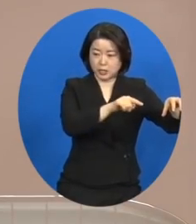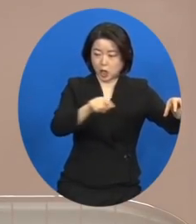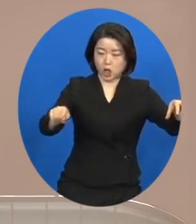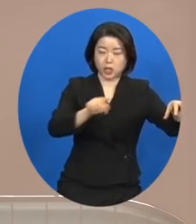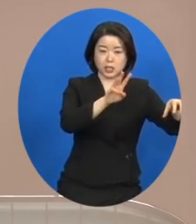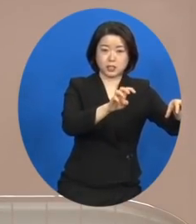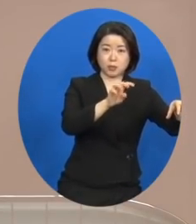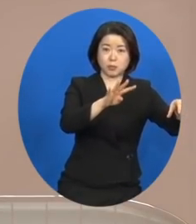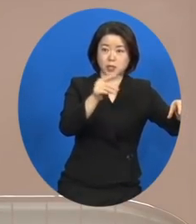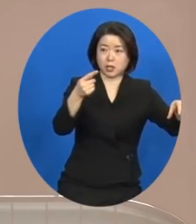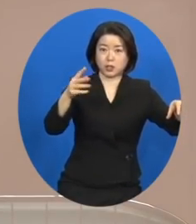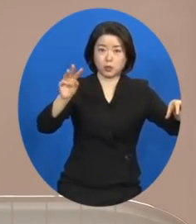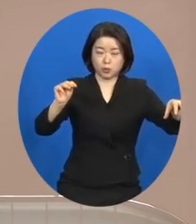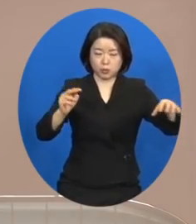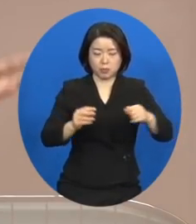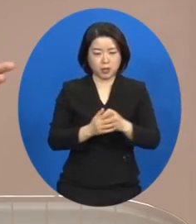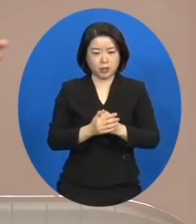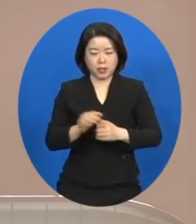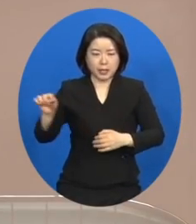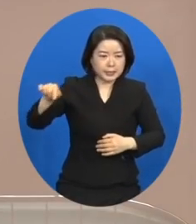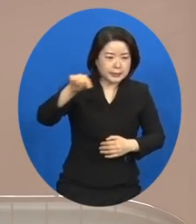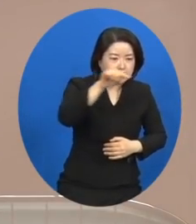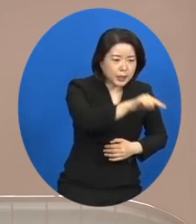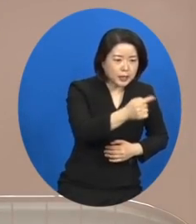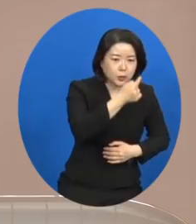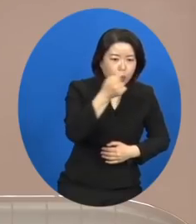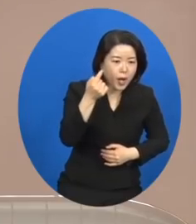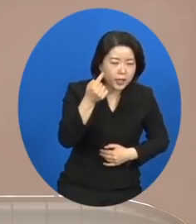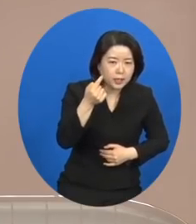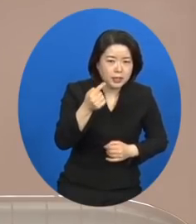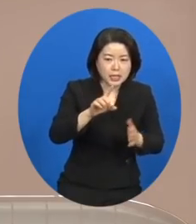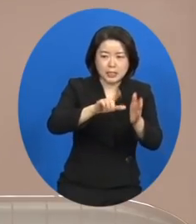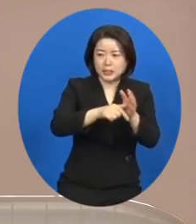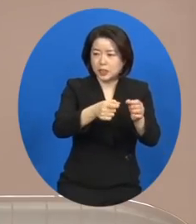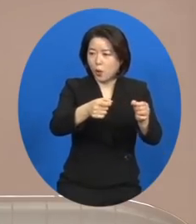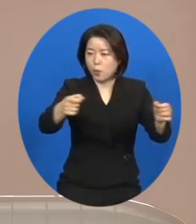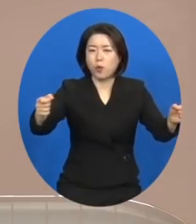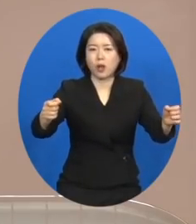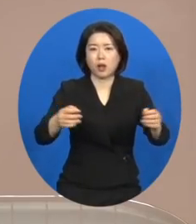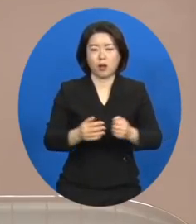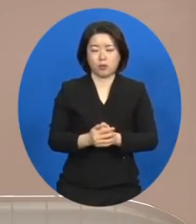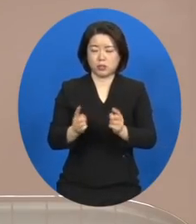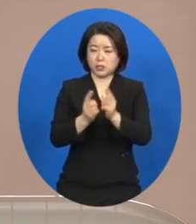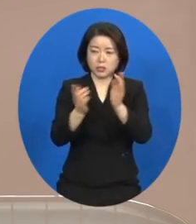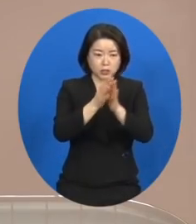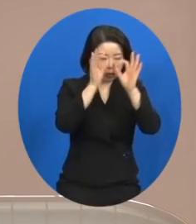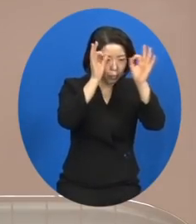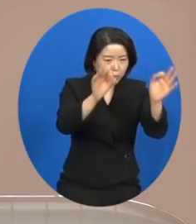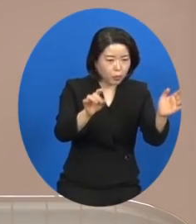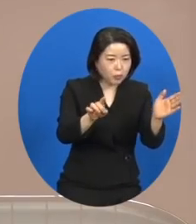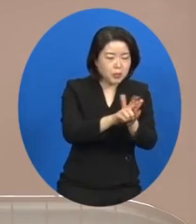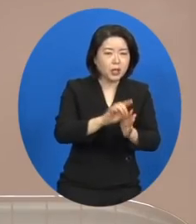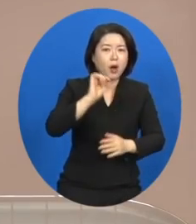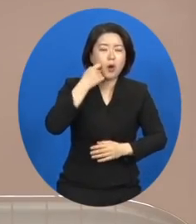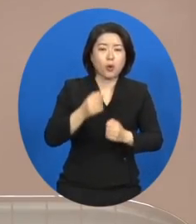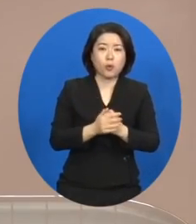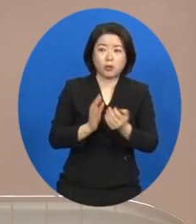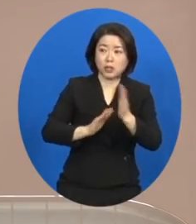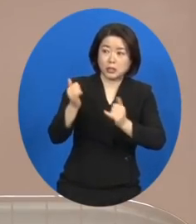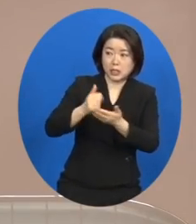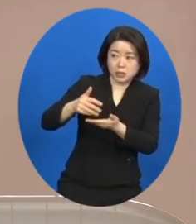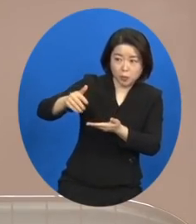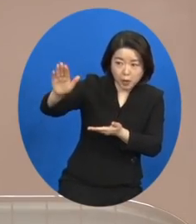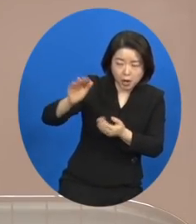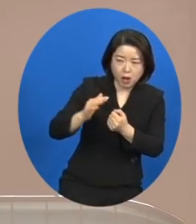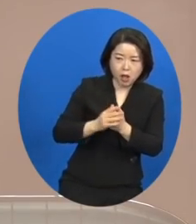하루나 걸려서 시간이 많이 걸리기 때문에 직접 보고 믿을 수는 없는 겁니다. 그렇다고 해서 예수님을 떠나보기에는 예수님 다시는